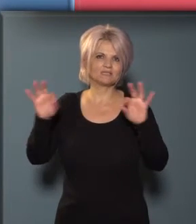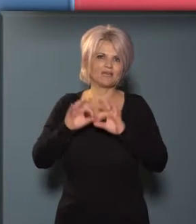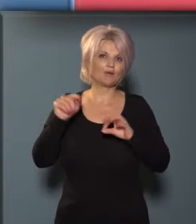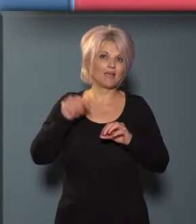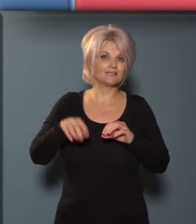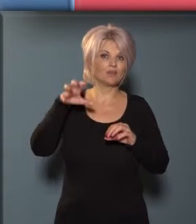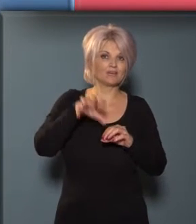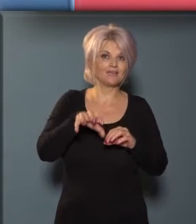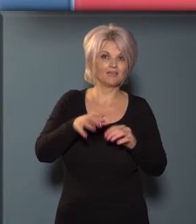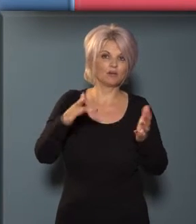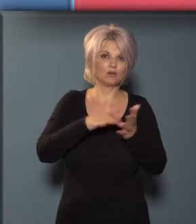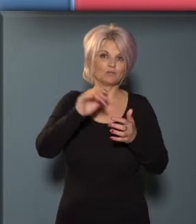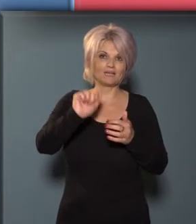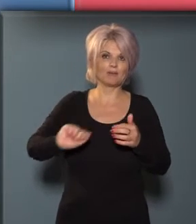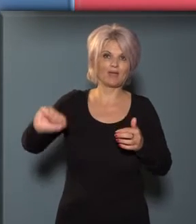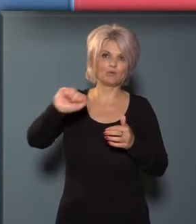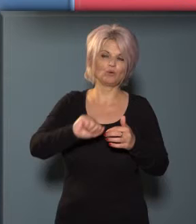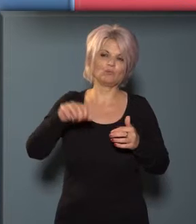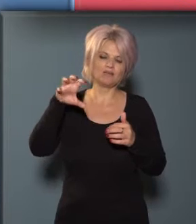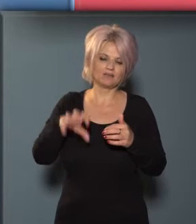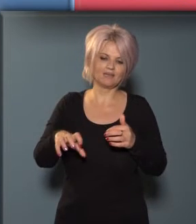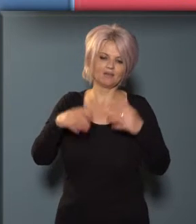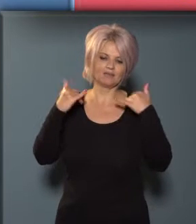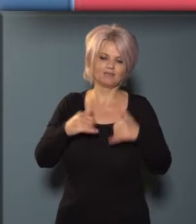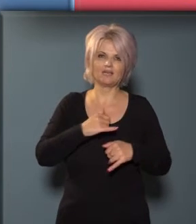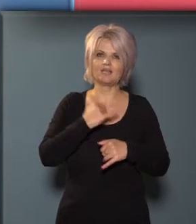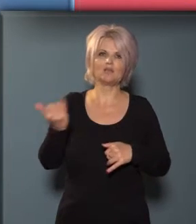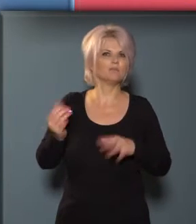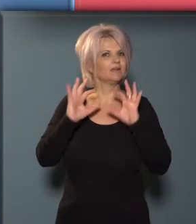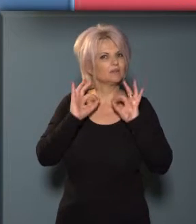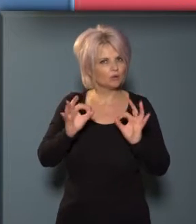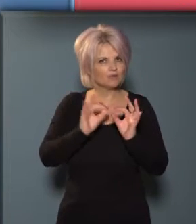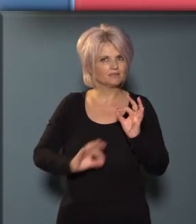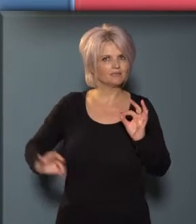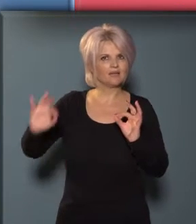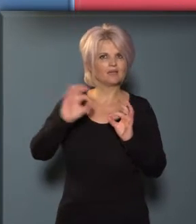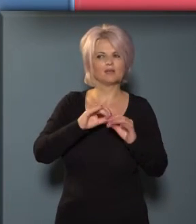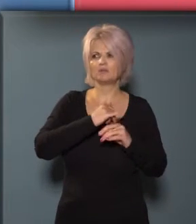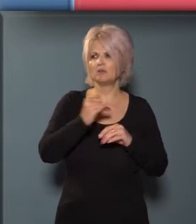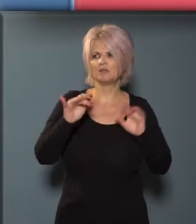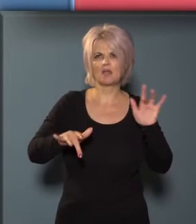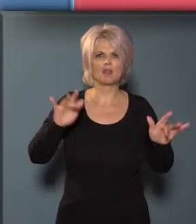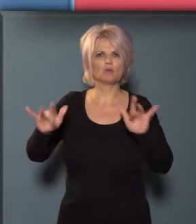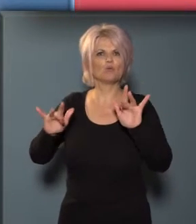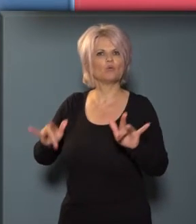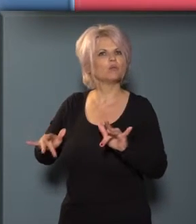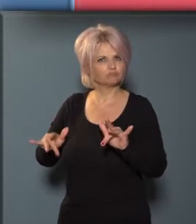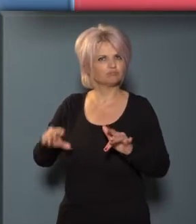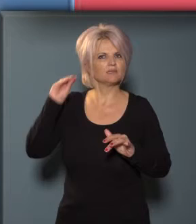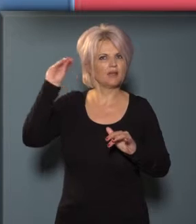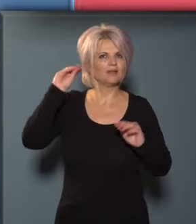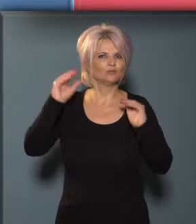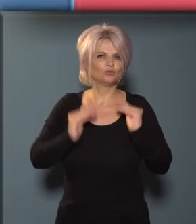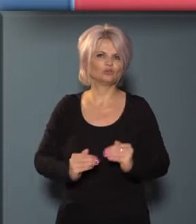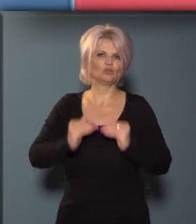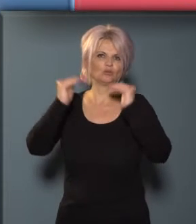a régió, a közép-európai régió az idejében nagyon jól teljesít. Mindenhol azt látni, hogy jelentős